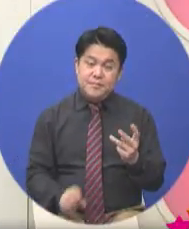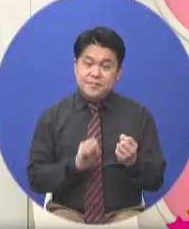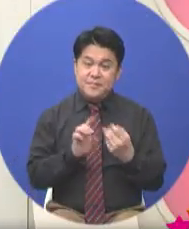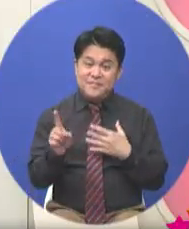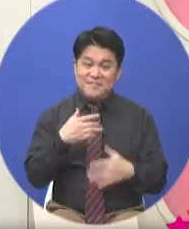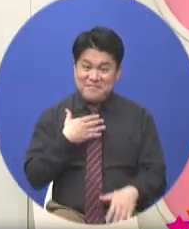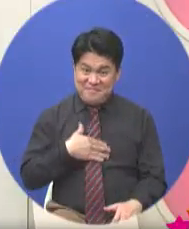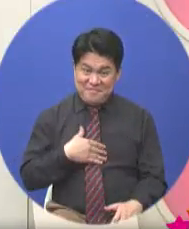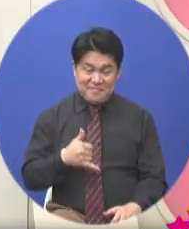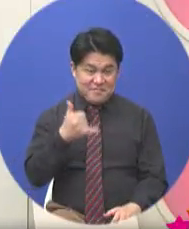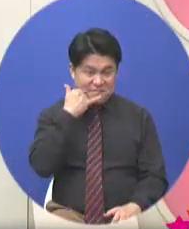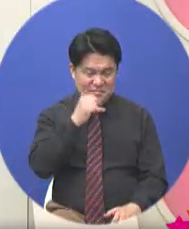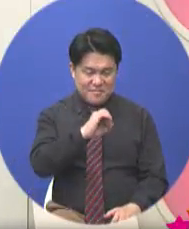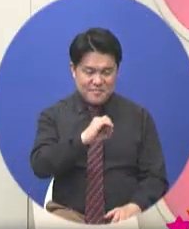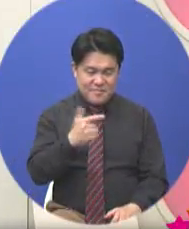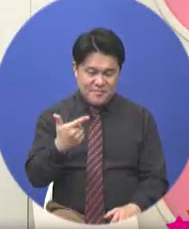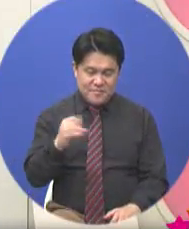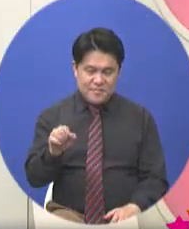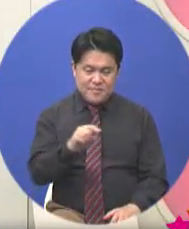정답 아시는 분은